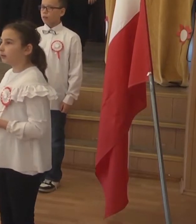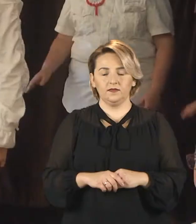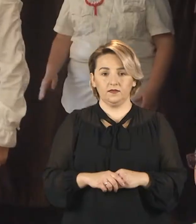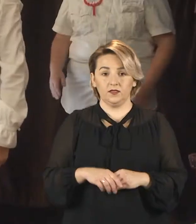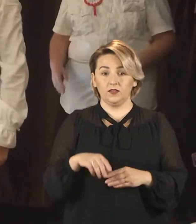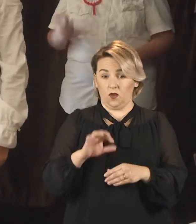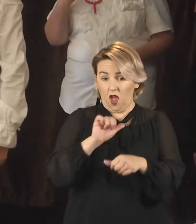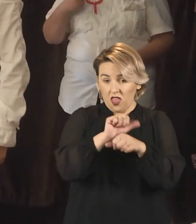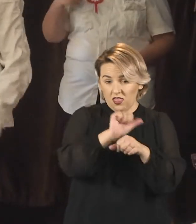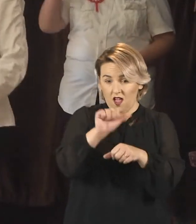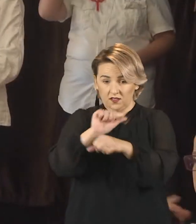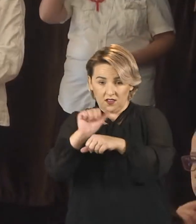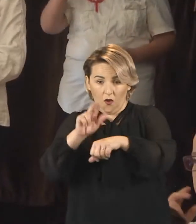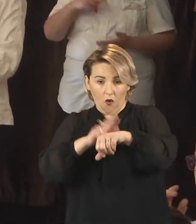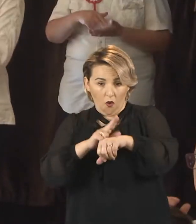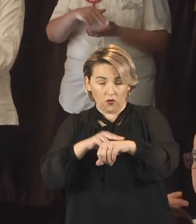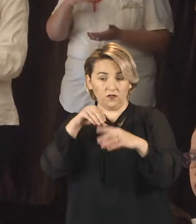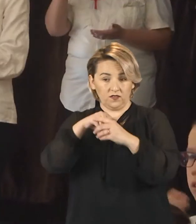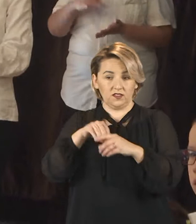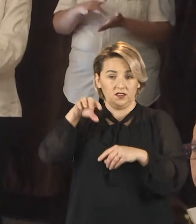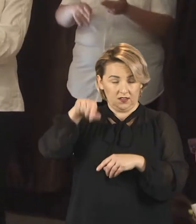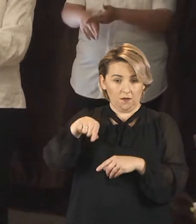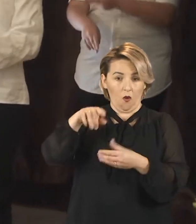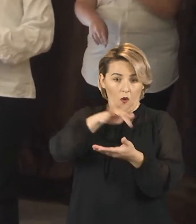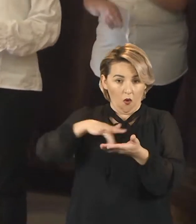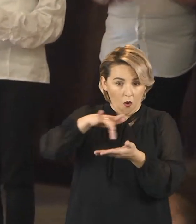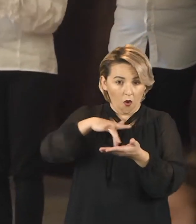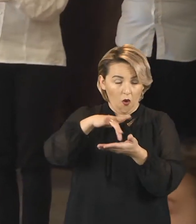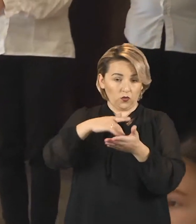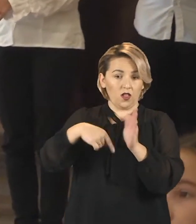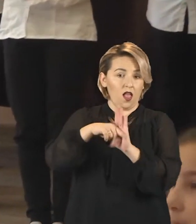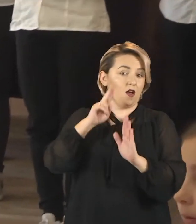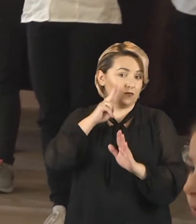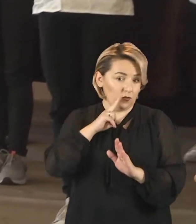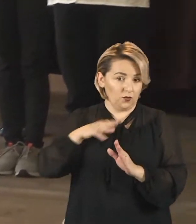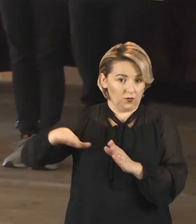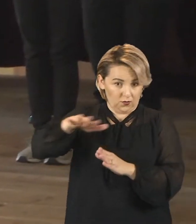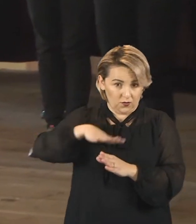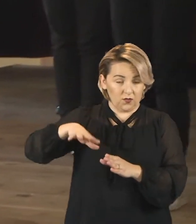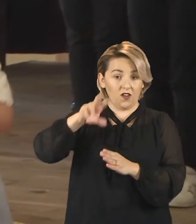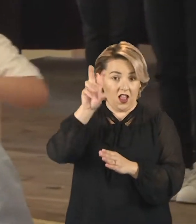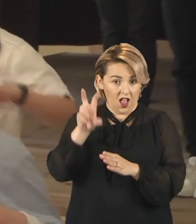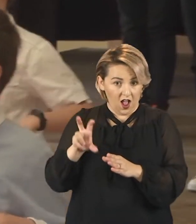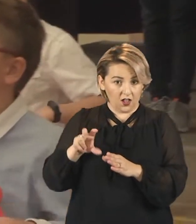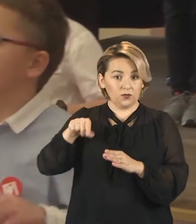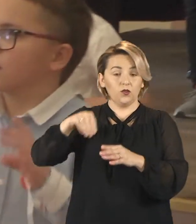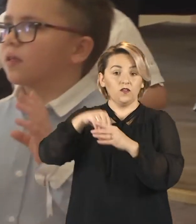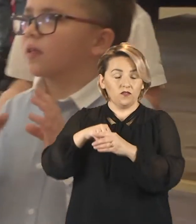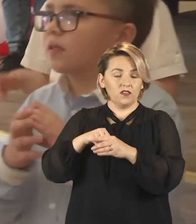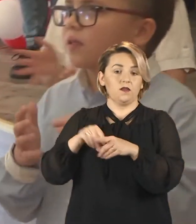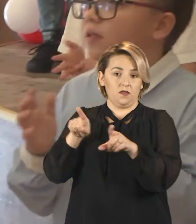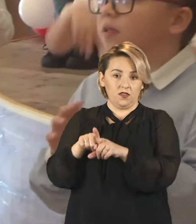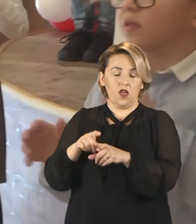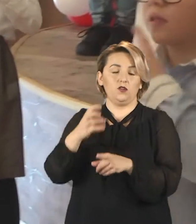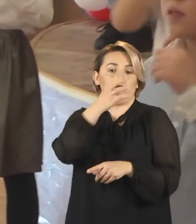o 11:11 w murach specjalnego ośrodka szkolno-wychowawczego dla niesłyszących i słabosłyszących w Raciborzu w towarzystwie